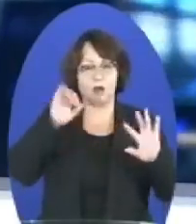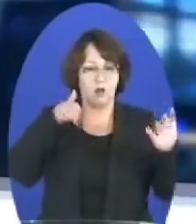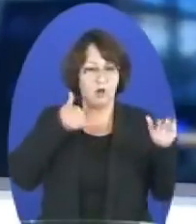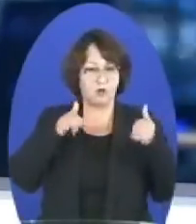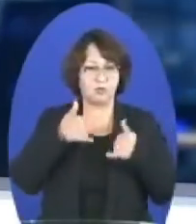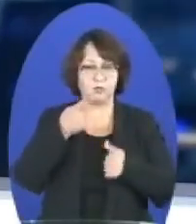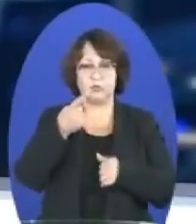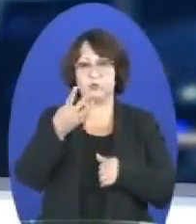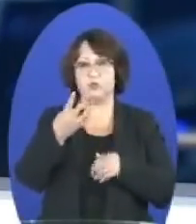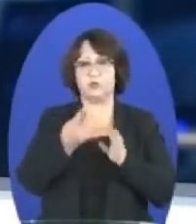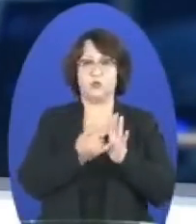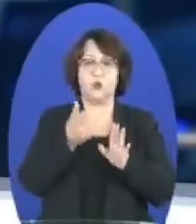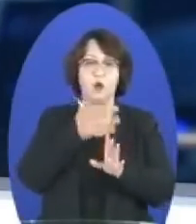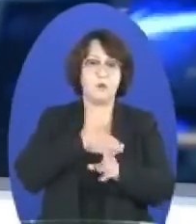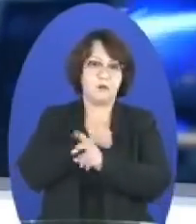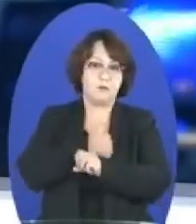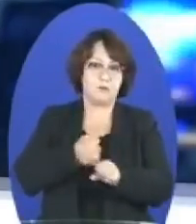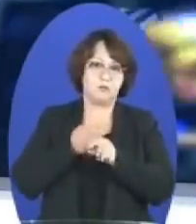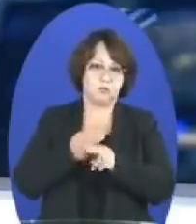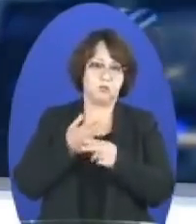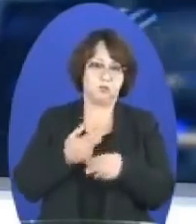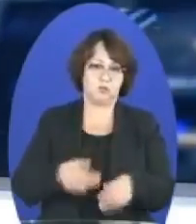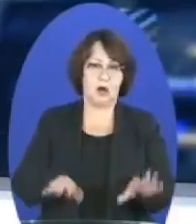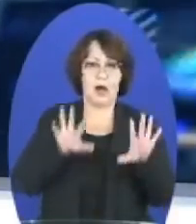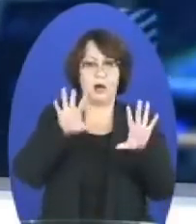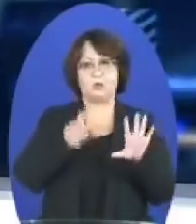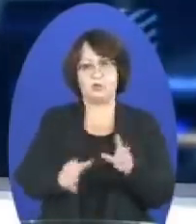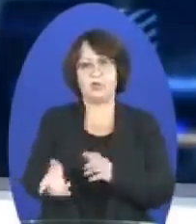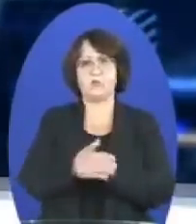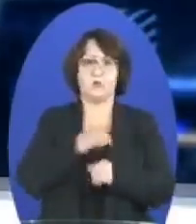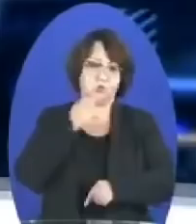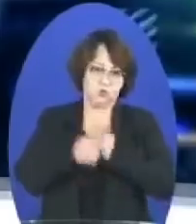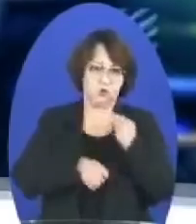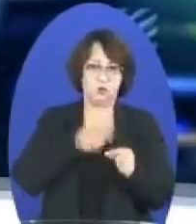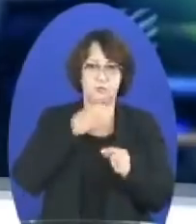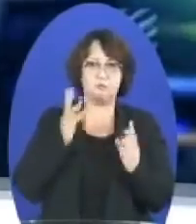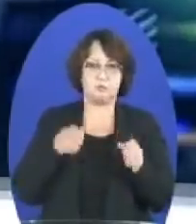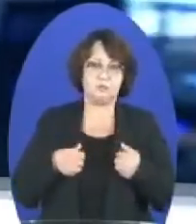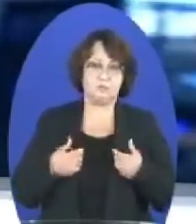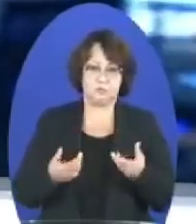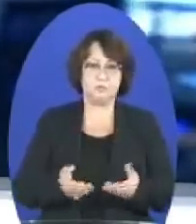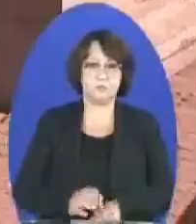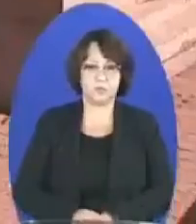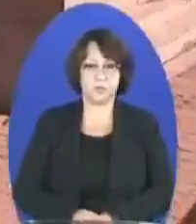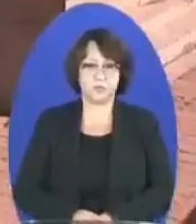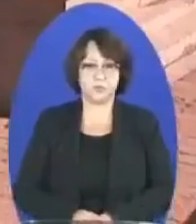хүний амьнасыг авран хамгаалсан бол 10 хүний амьнас эрсдсэн тухай энэ үеэр мэдээлж байна.